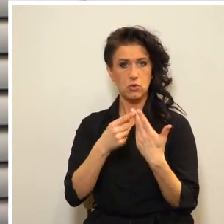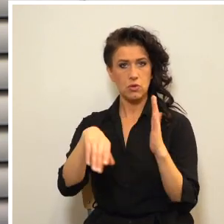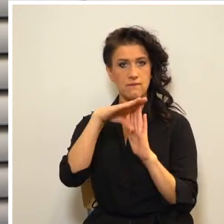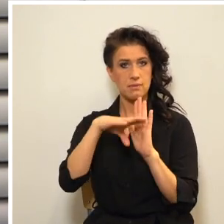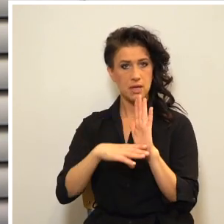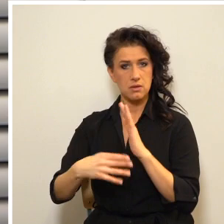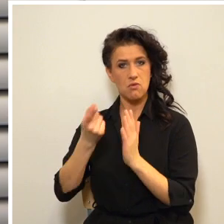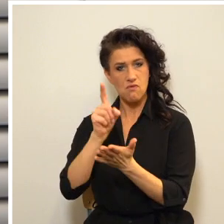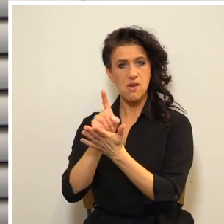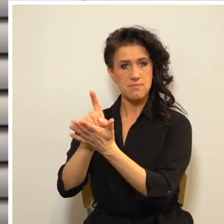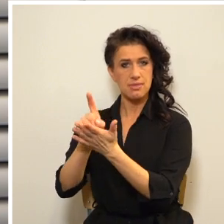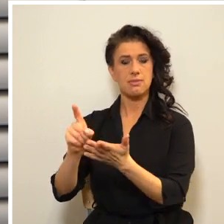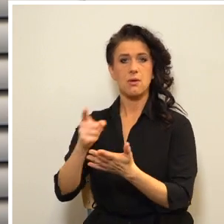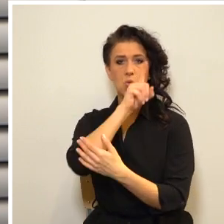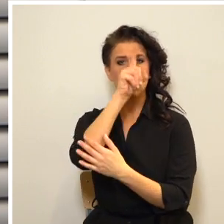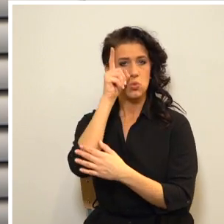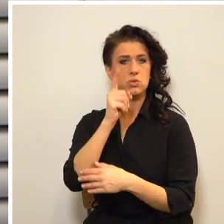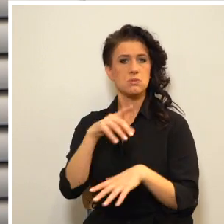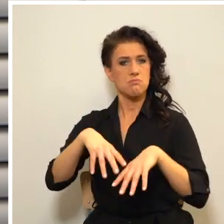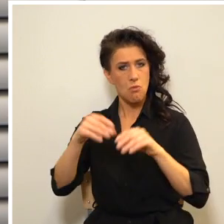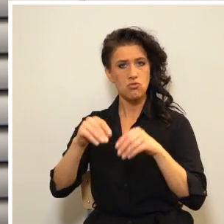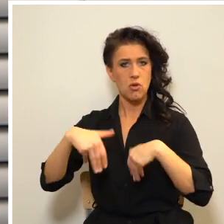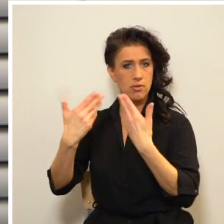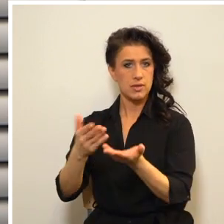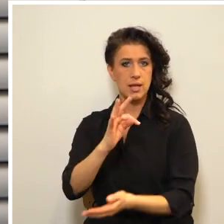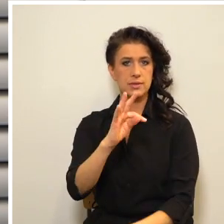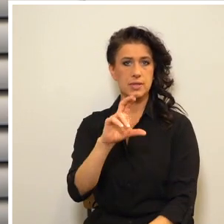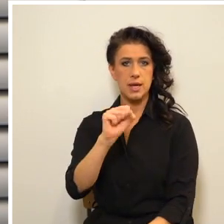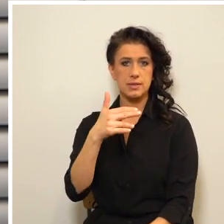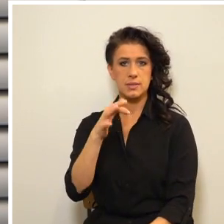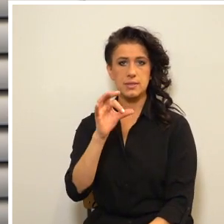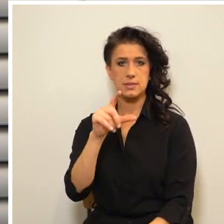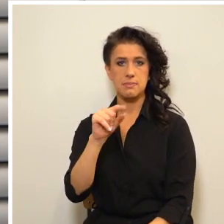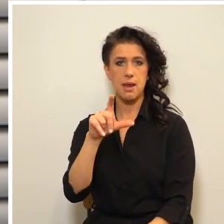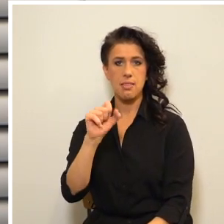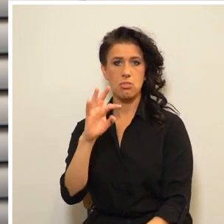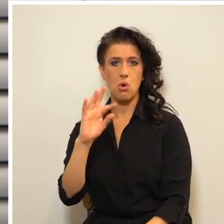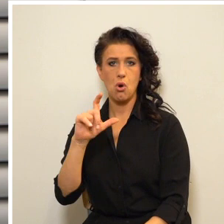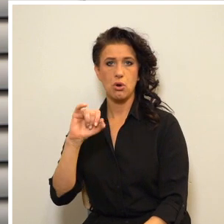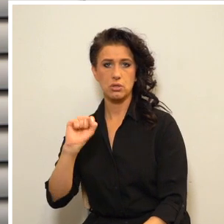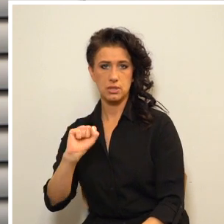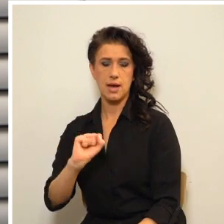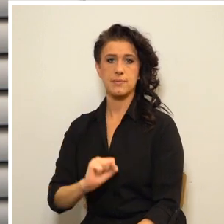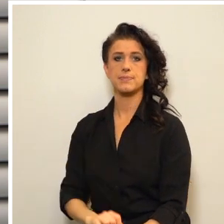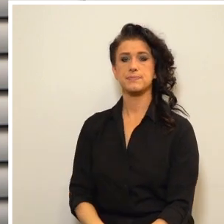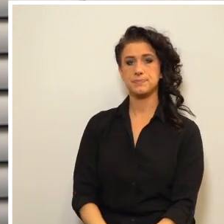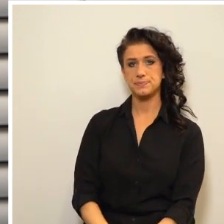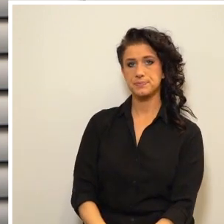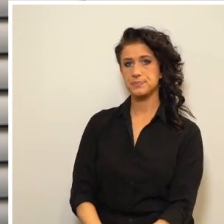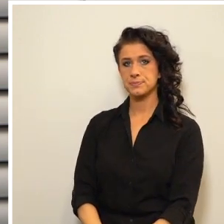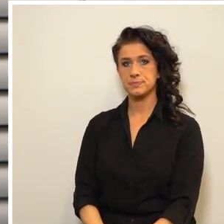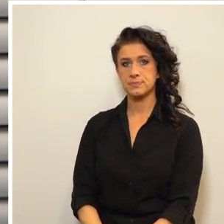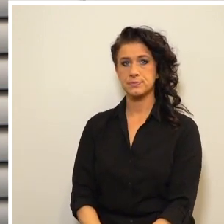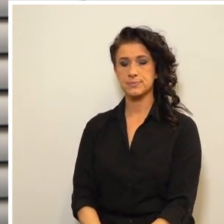wybitnych ludzi którzy przetrwali już szlaki później jest a aplikacyjnej aplikacyjnej